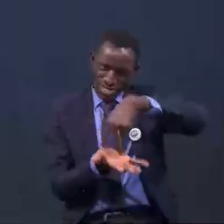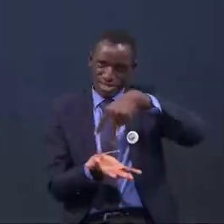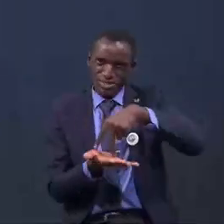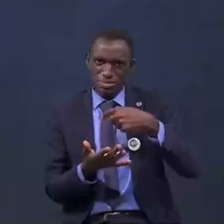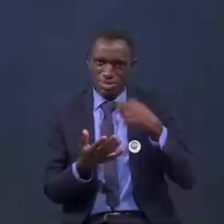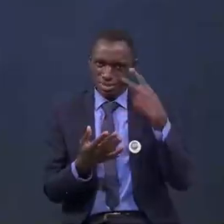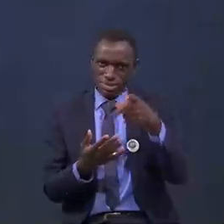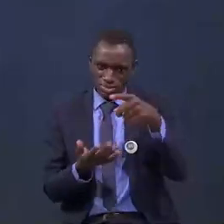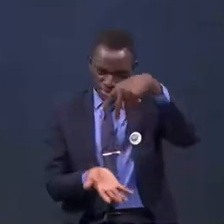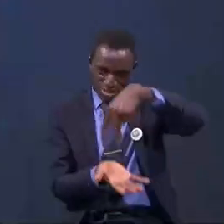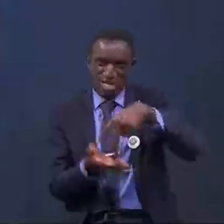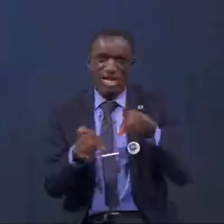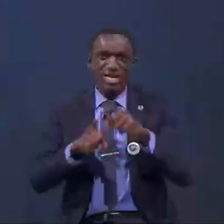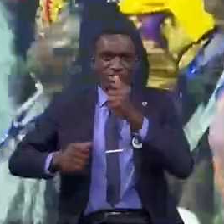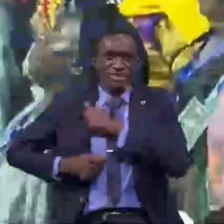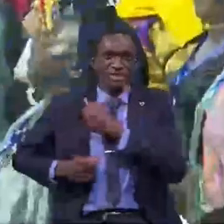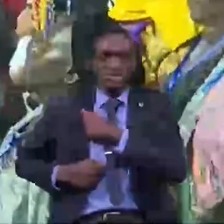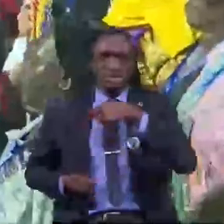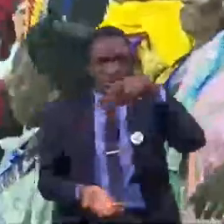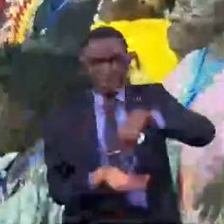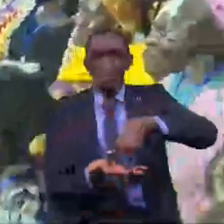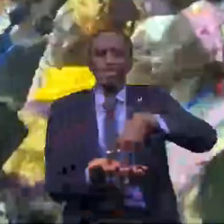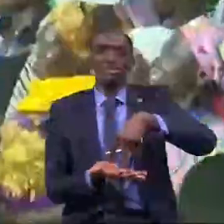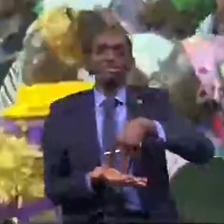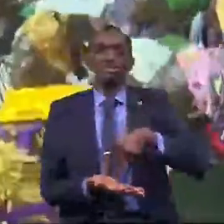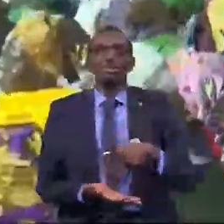Démontre-le. Lève-toi, je vais voir comment tu montres. Démontre ça.